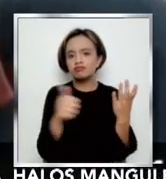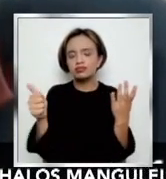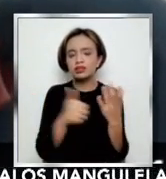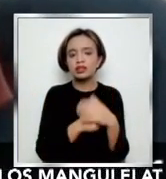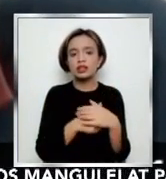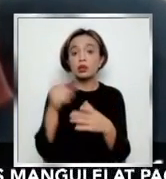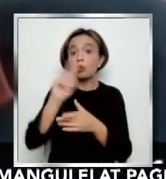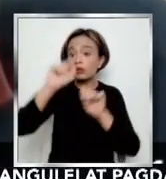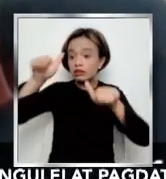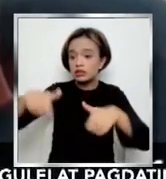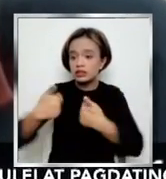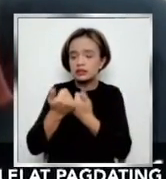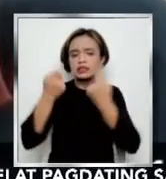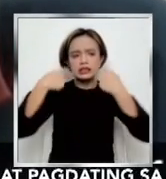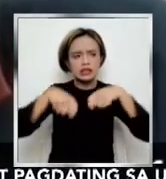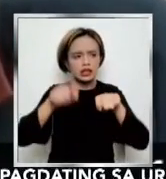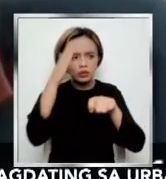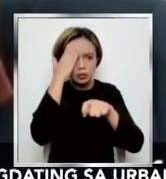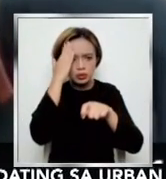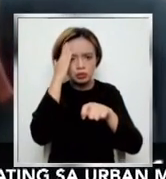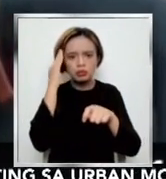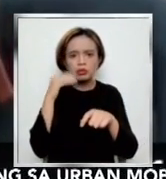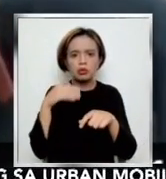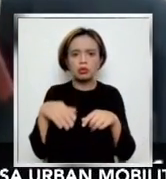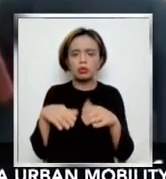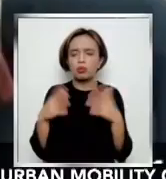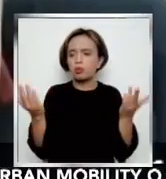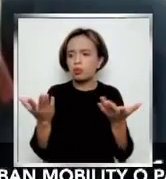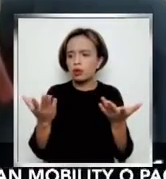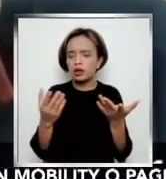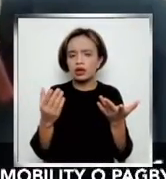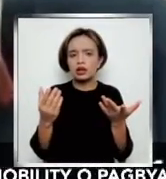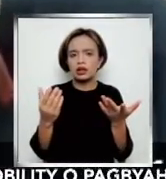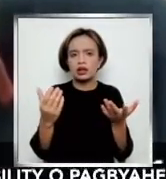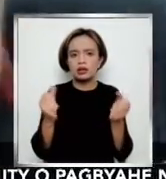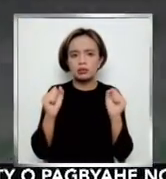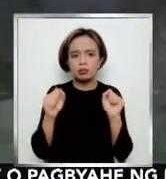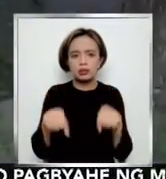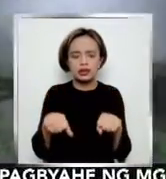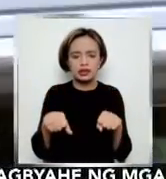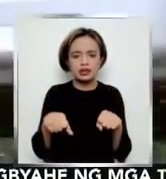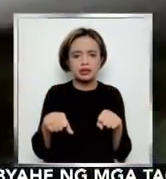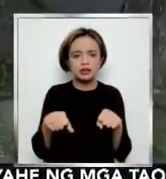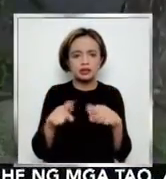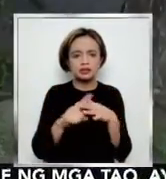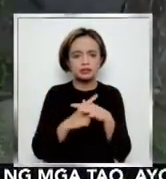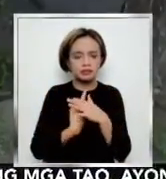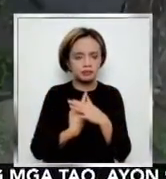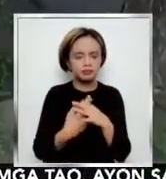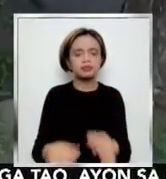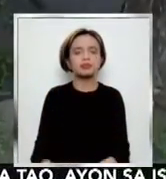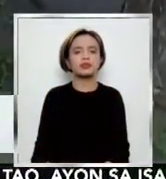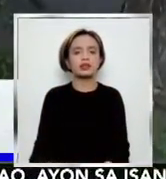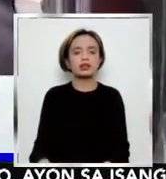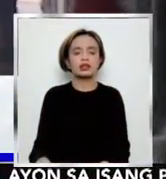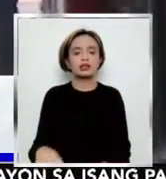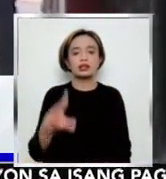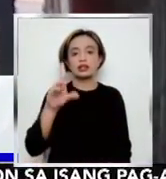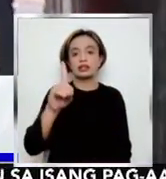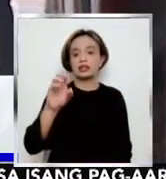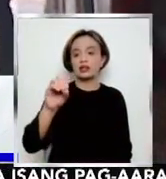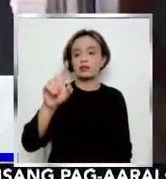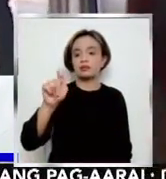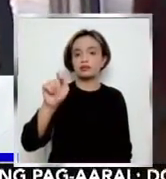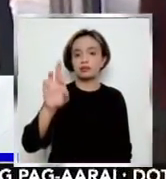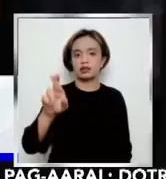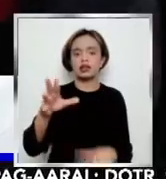try to identify ano yung routes na pwede mong gawing quick wins nga, no, so to speak. Tanggap ng Department of Transportation ang mababang rating